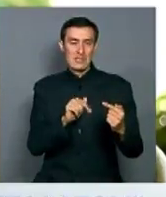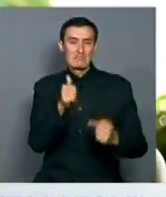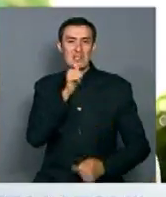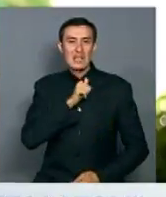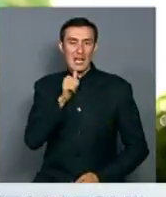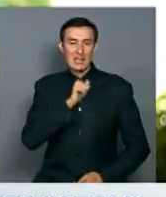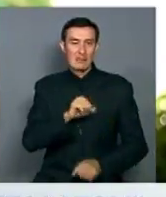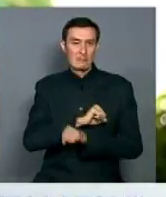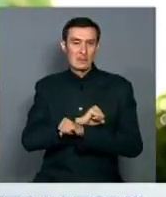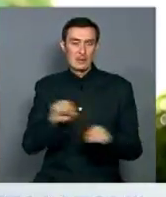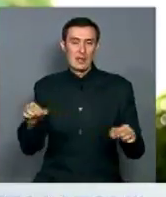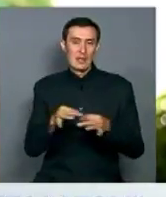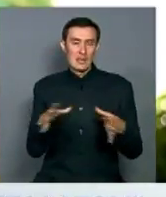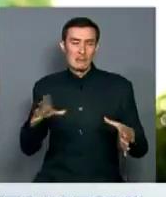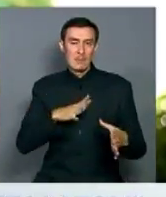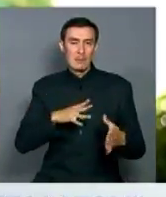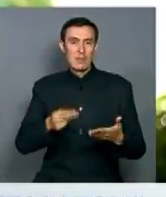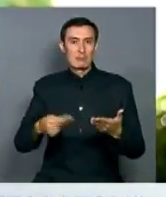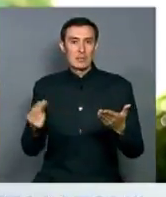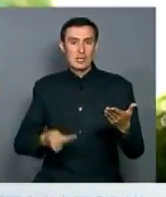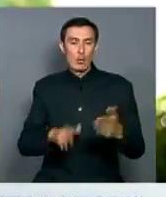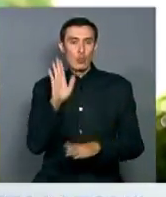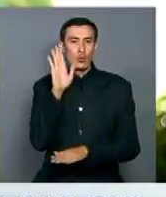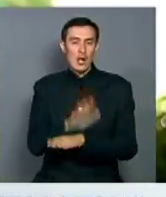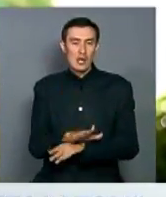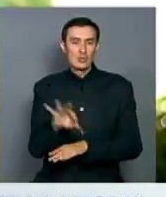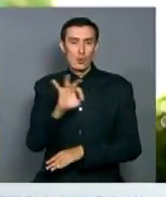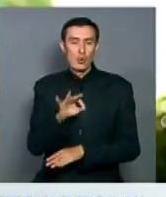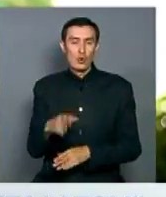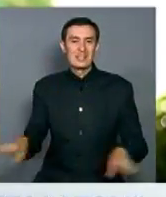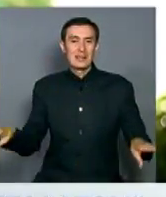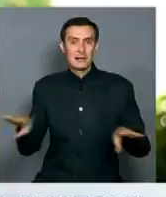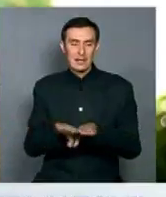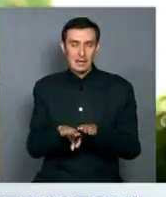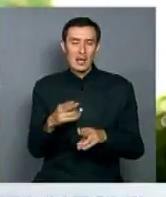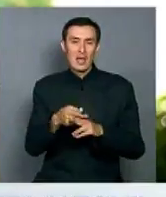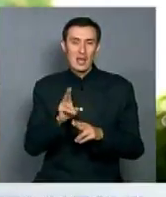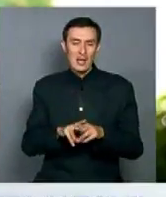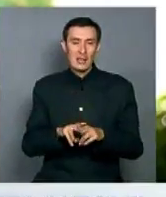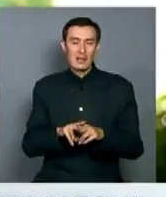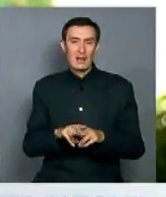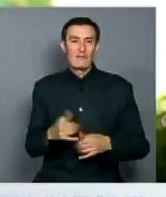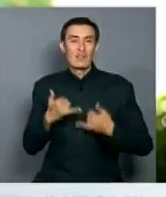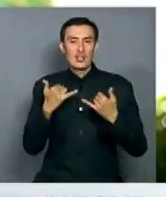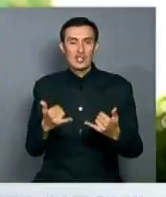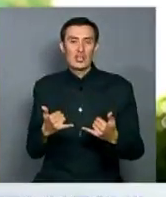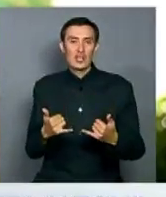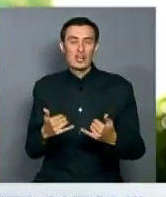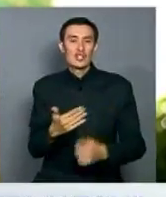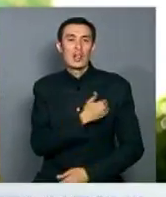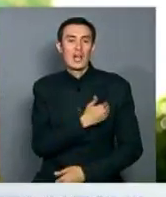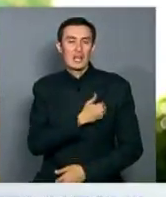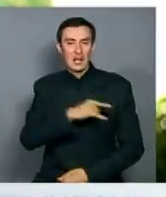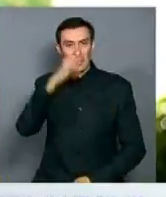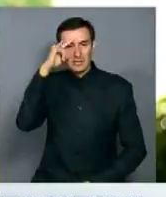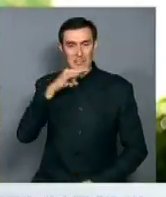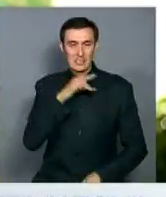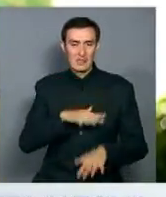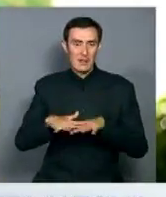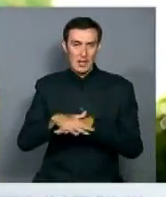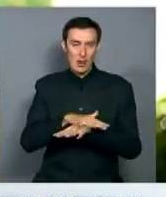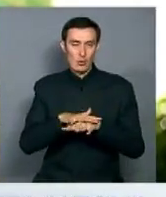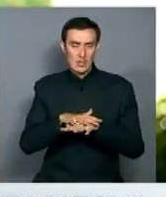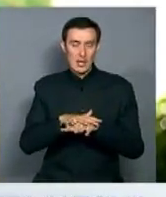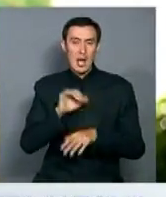ядерных испытаний, подписал указ, это выражение чаяний всего казахстанского народа. Ну